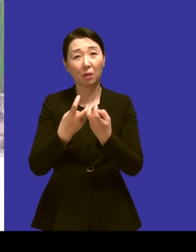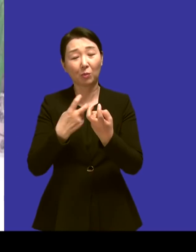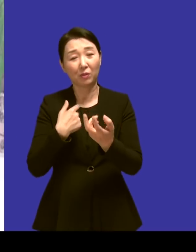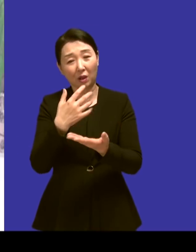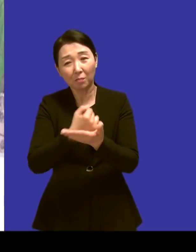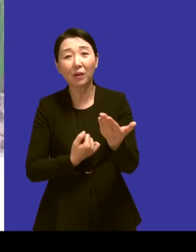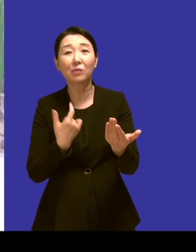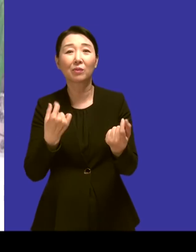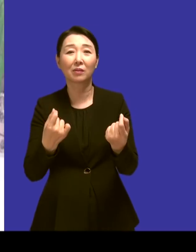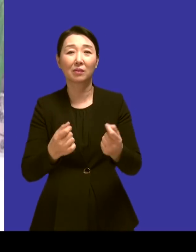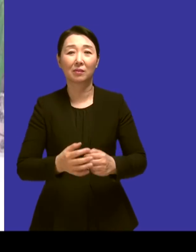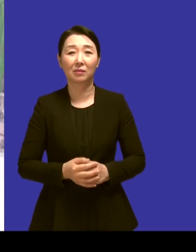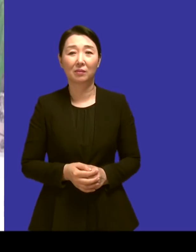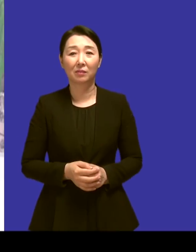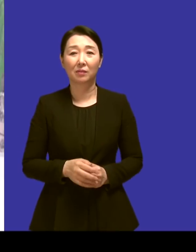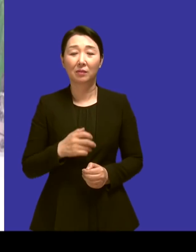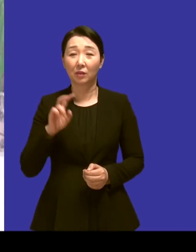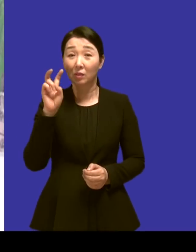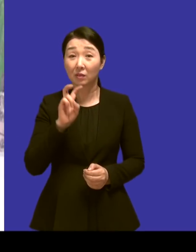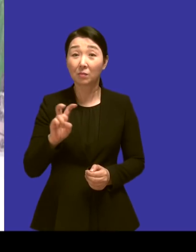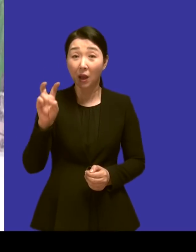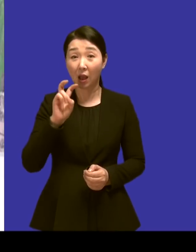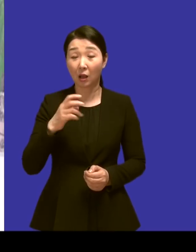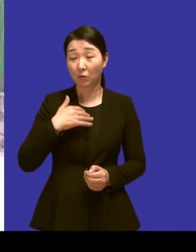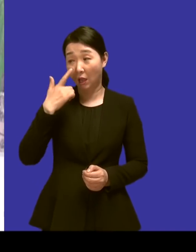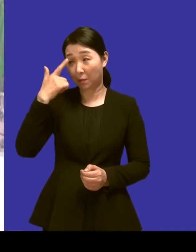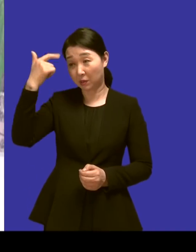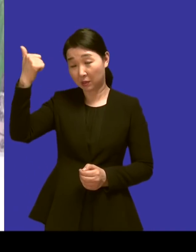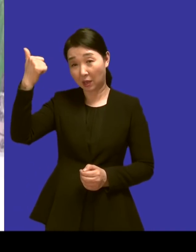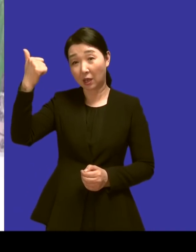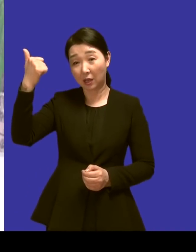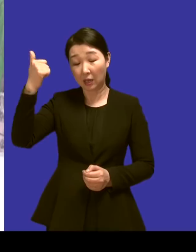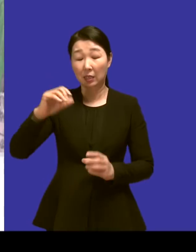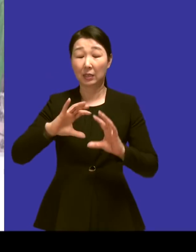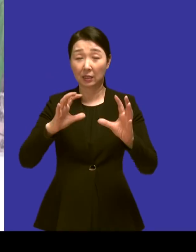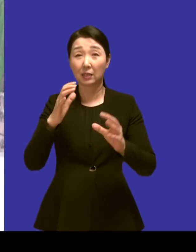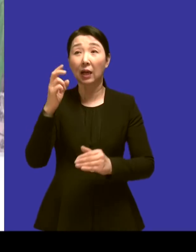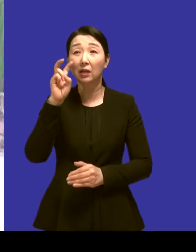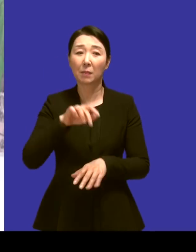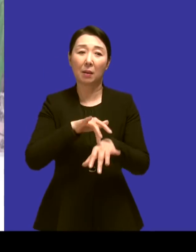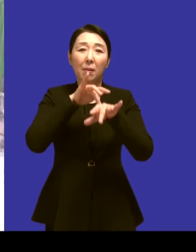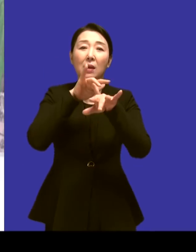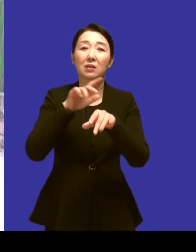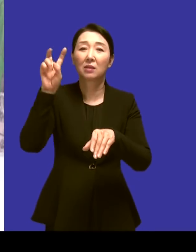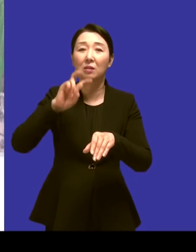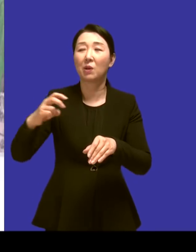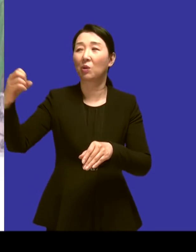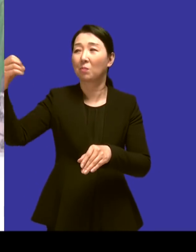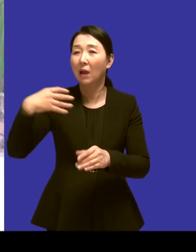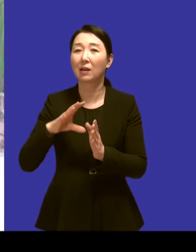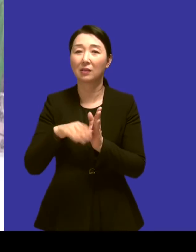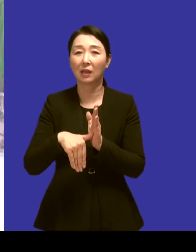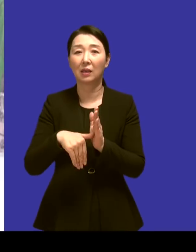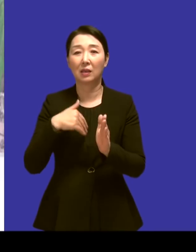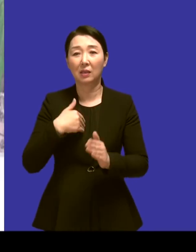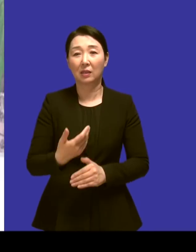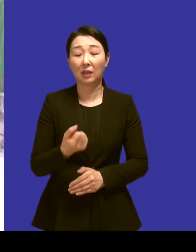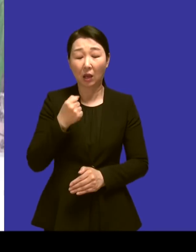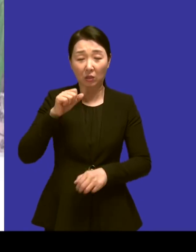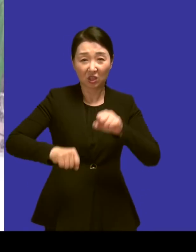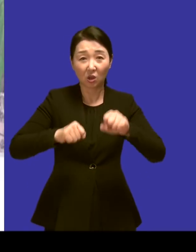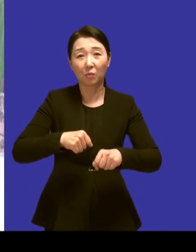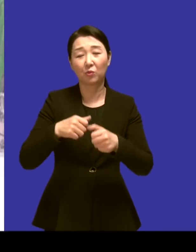생각이 들더라고요. 저는 음악을 우리 아버지가 세상 음악은 다 마귀 음악이라고 하면서 제가 갖고 있던 드럼도